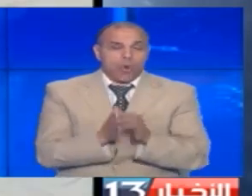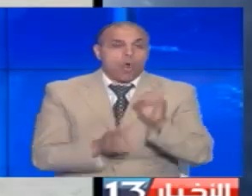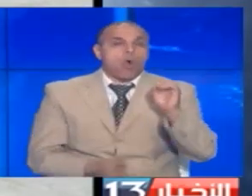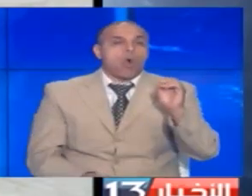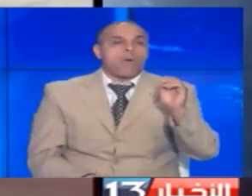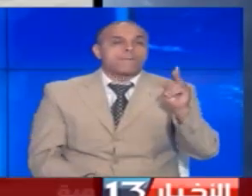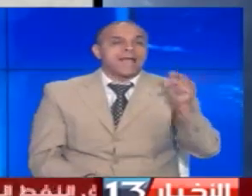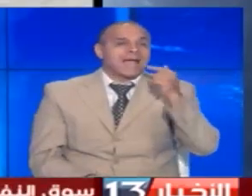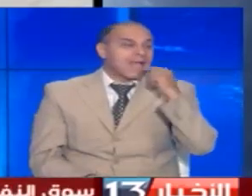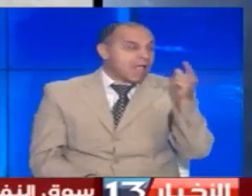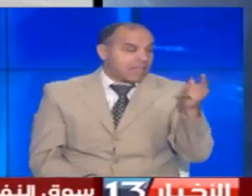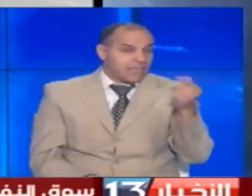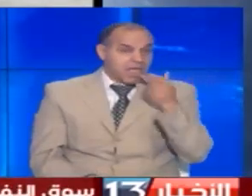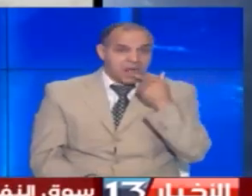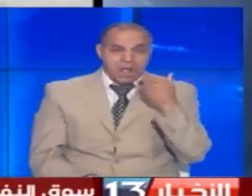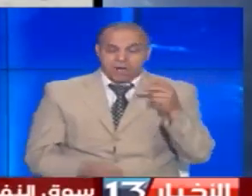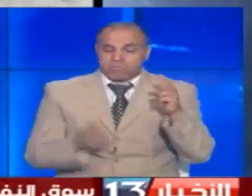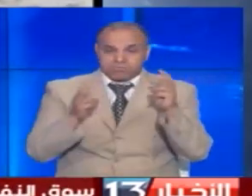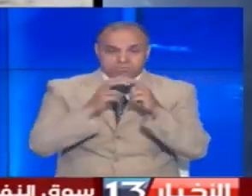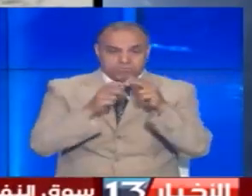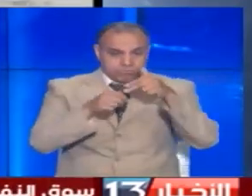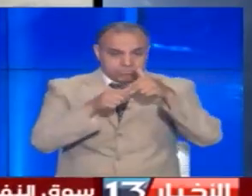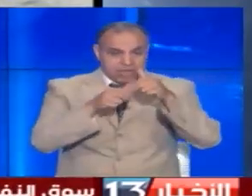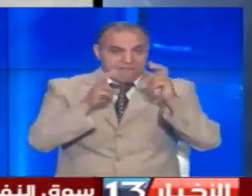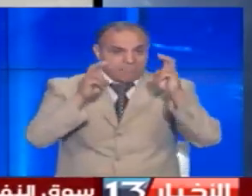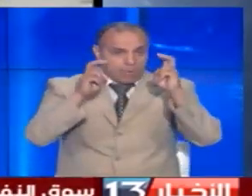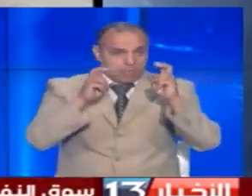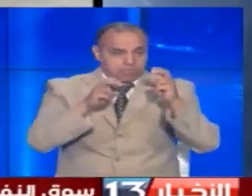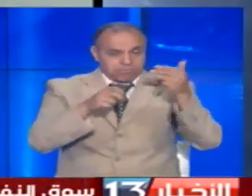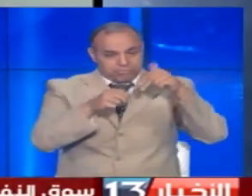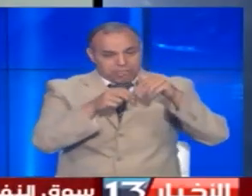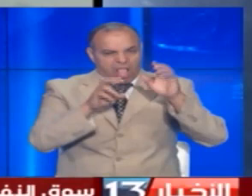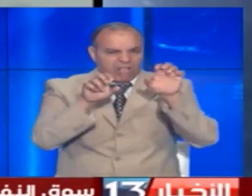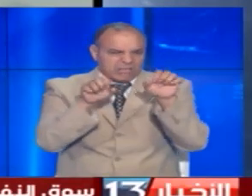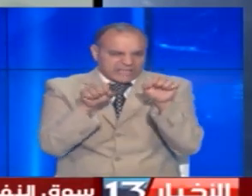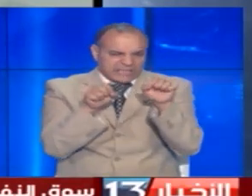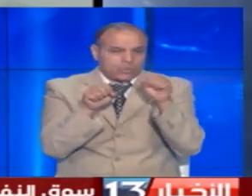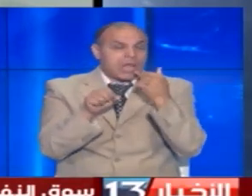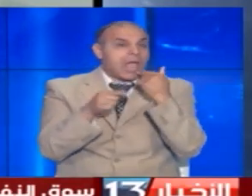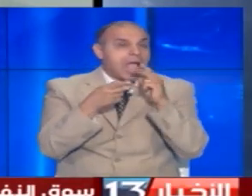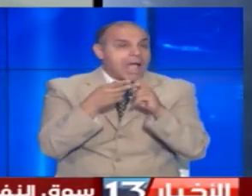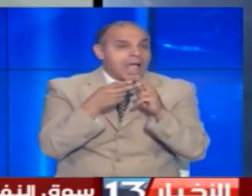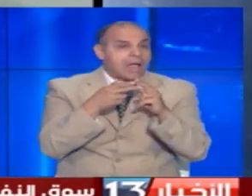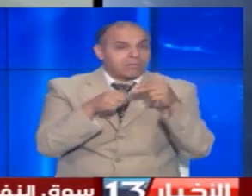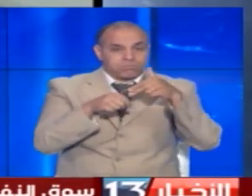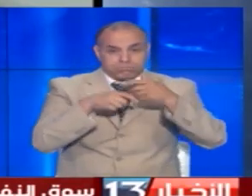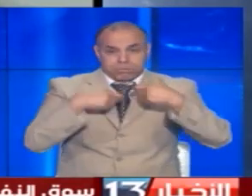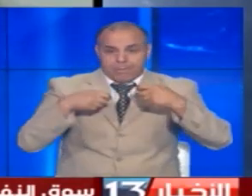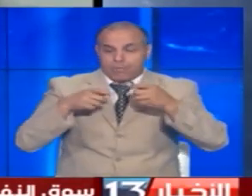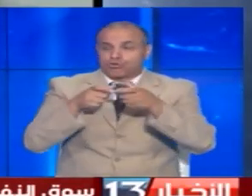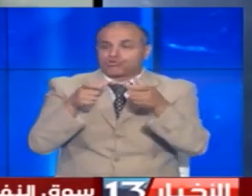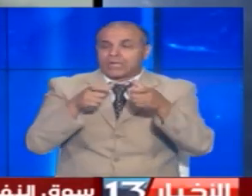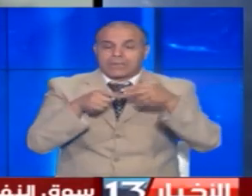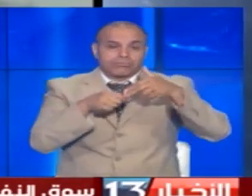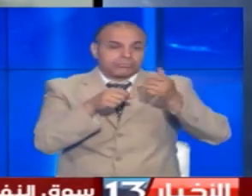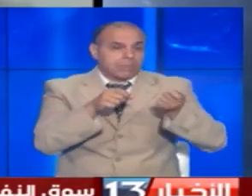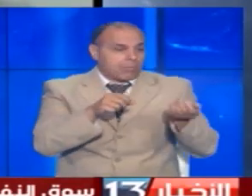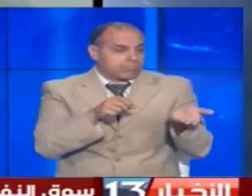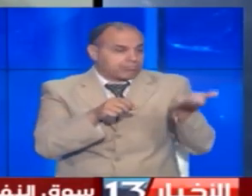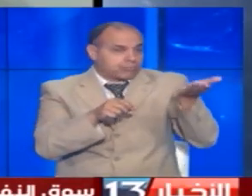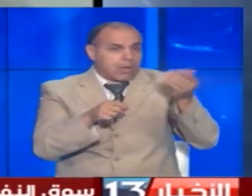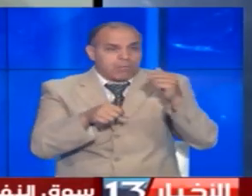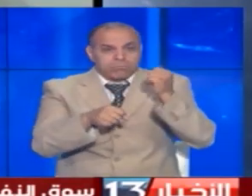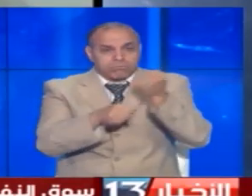محمد بردو ان طاقه انتاج النفط العالميه الفائضه وان على المنتجين والشركات ان يزيد الطاقات من